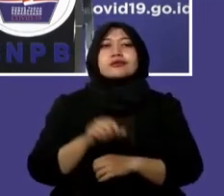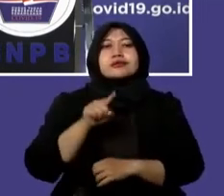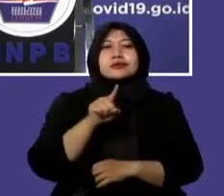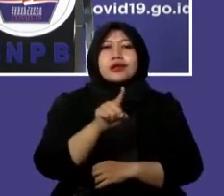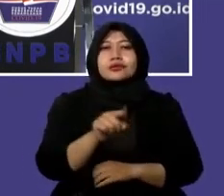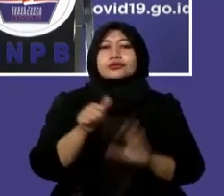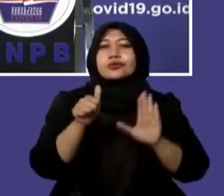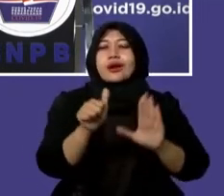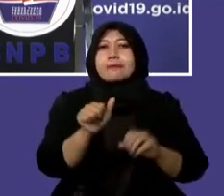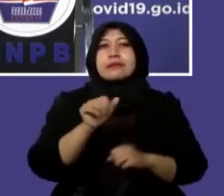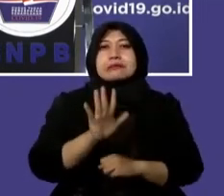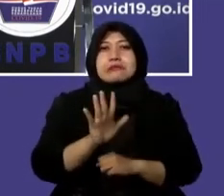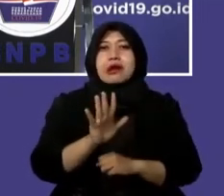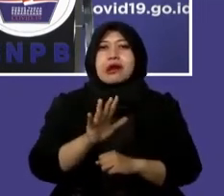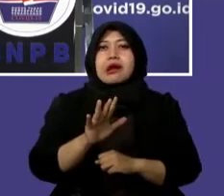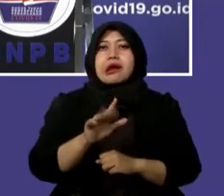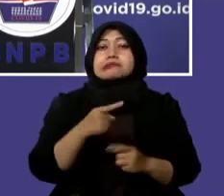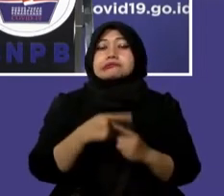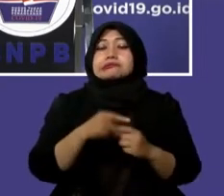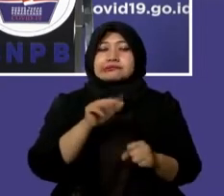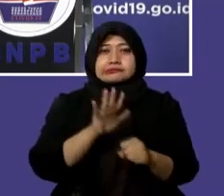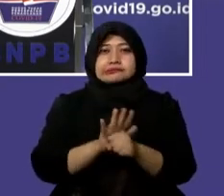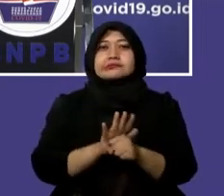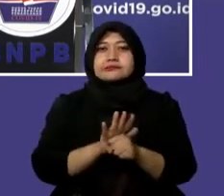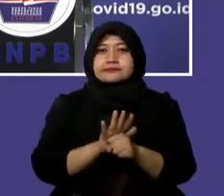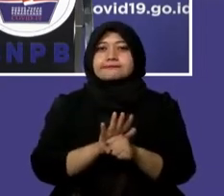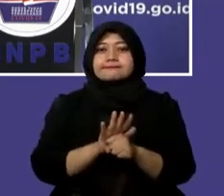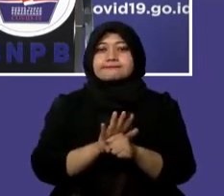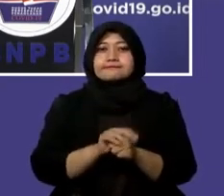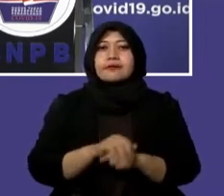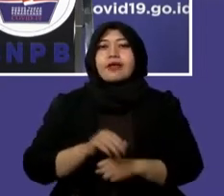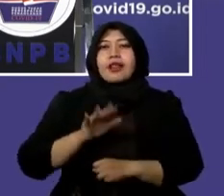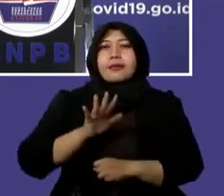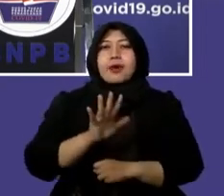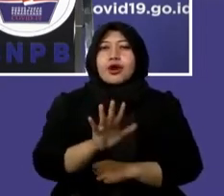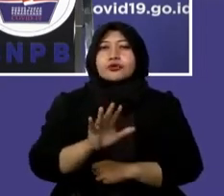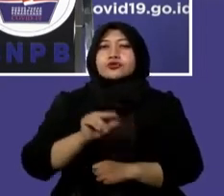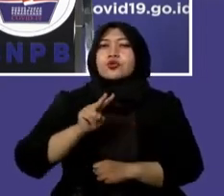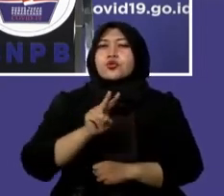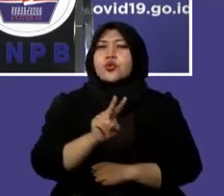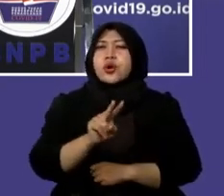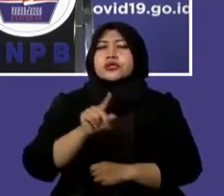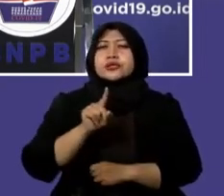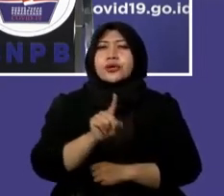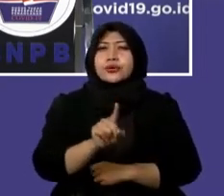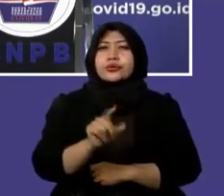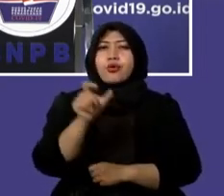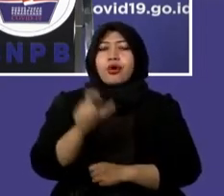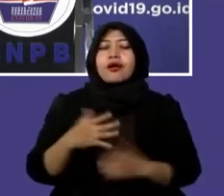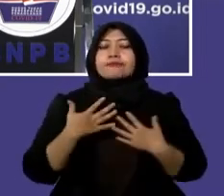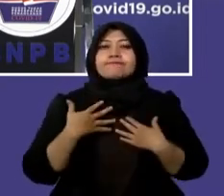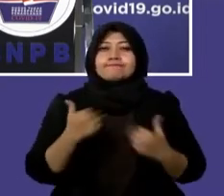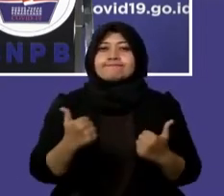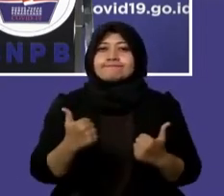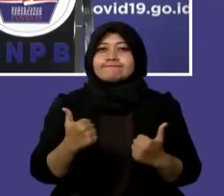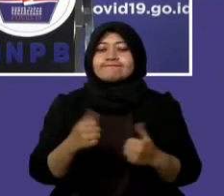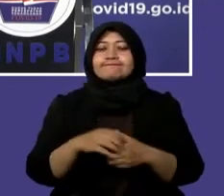165 kasus baru dan 521 orang